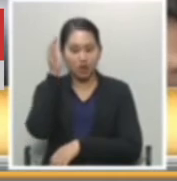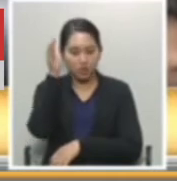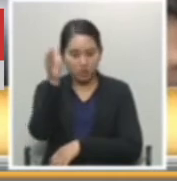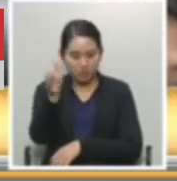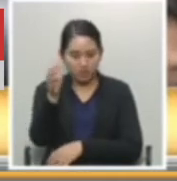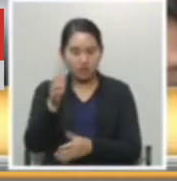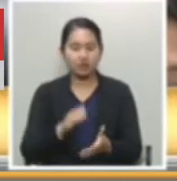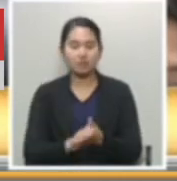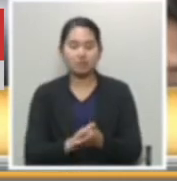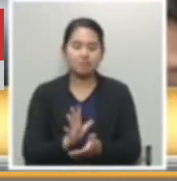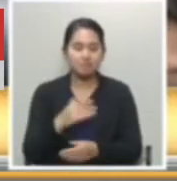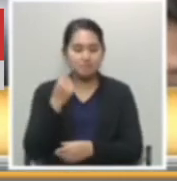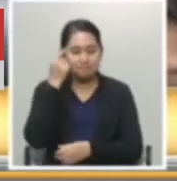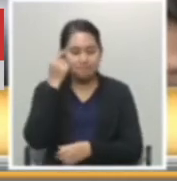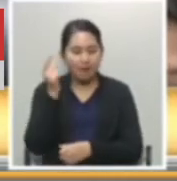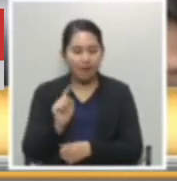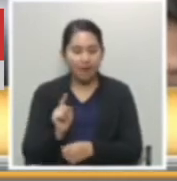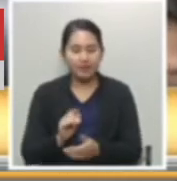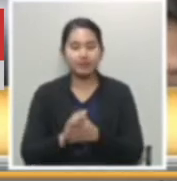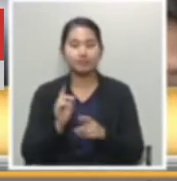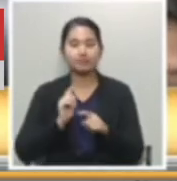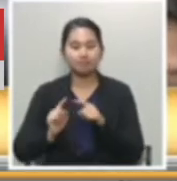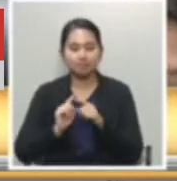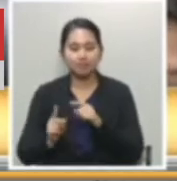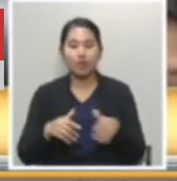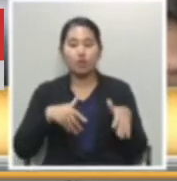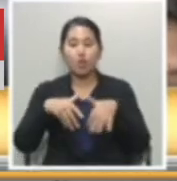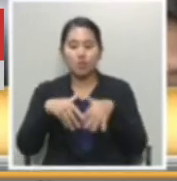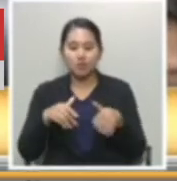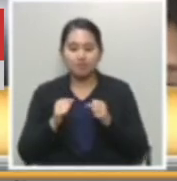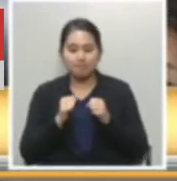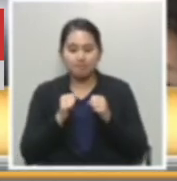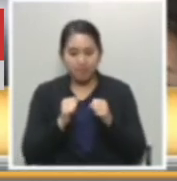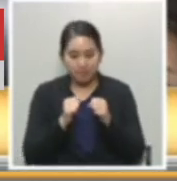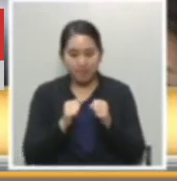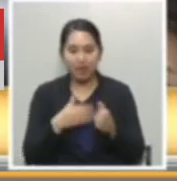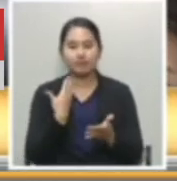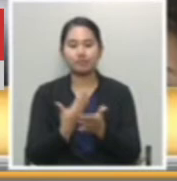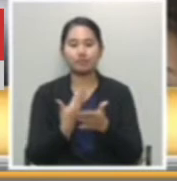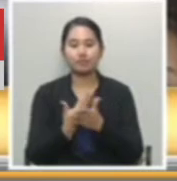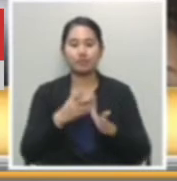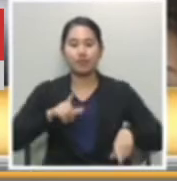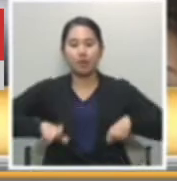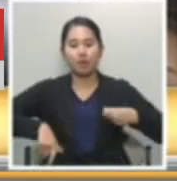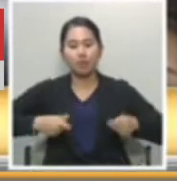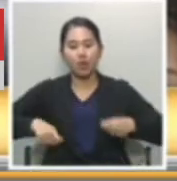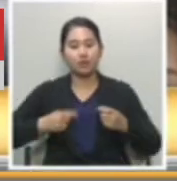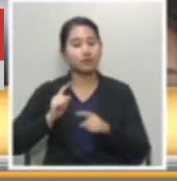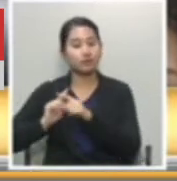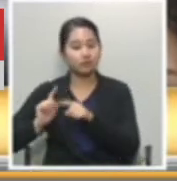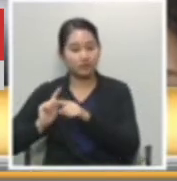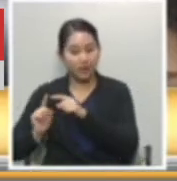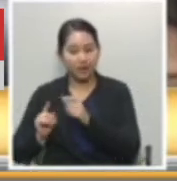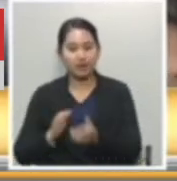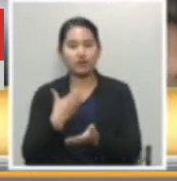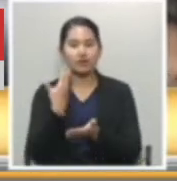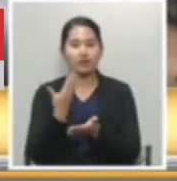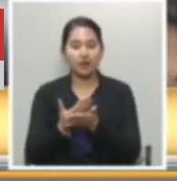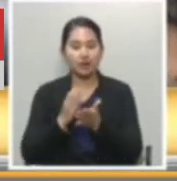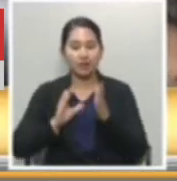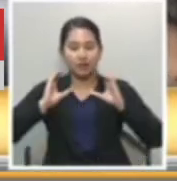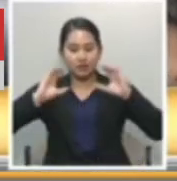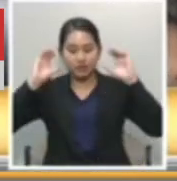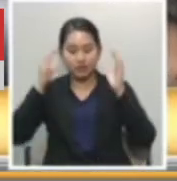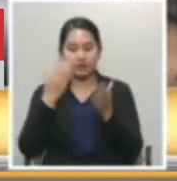ครับพี่น้องประชาชนก็กล้าที่จะจับจ่ายใช้สอยโดยรัฐบาลไม่ต้องสูญเสียงบประมาณ